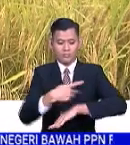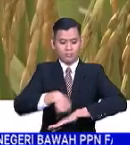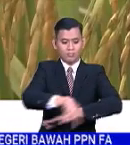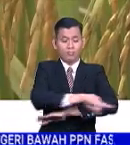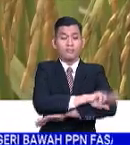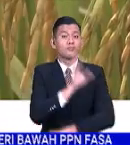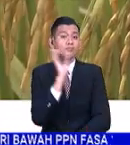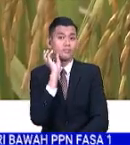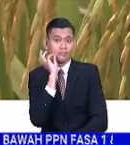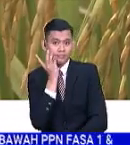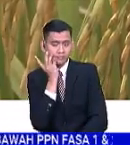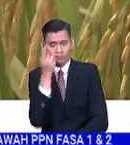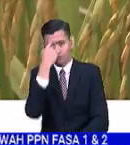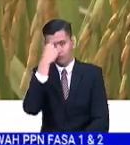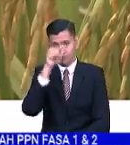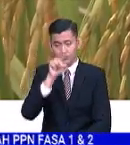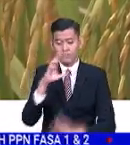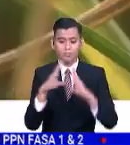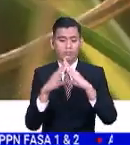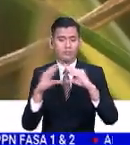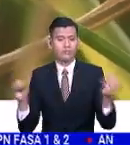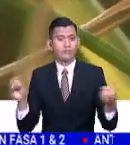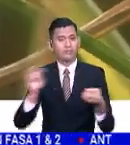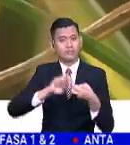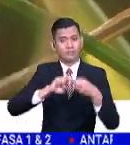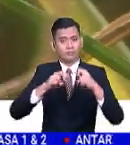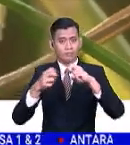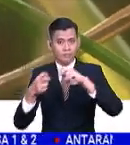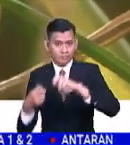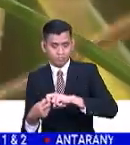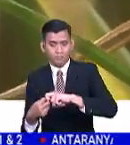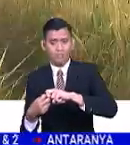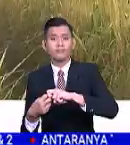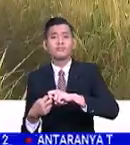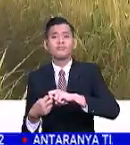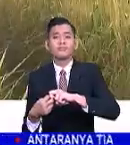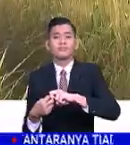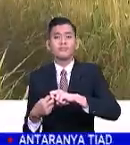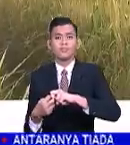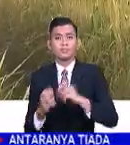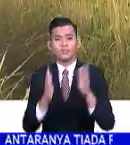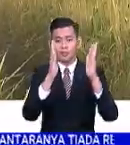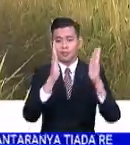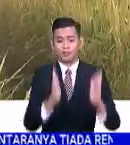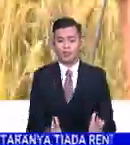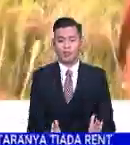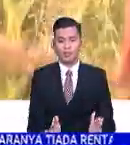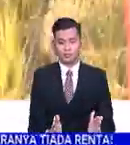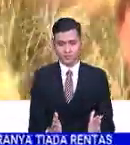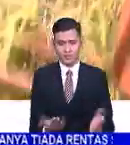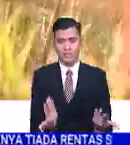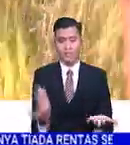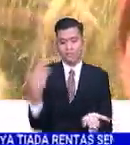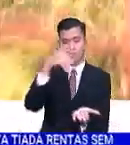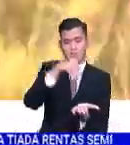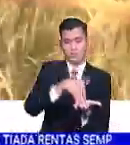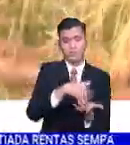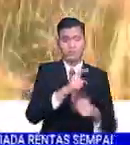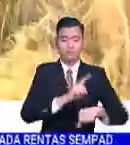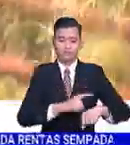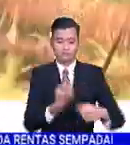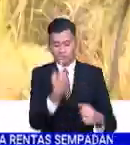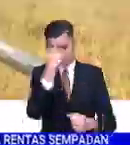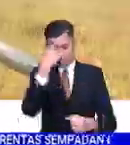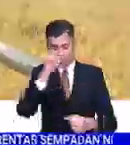Smart SBB untuk menghapus atau mengurangkan peranan orang tengah di sepanjang rantaian nilai industri padi